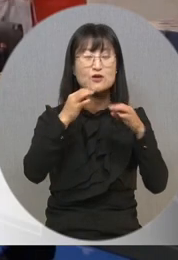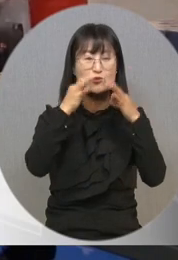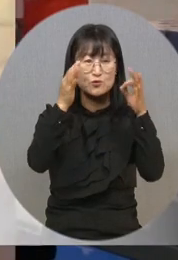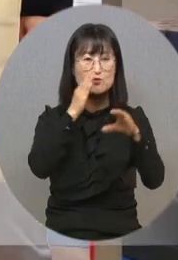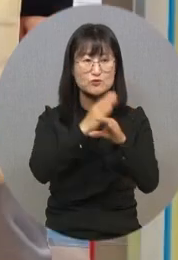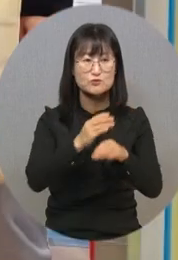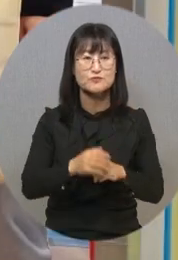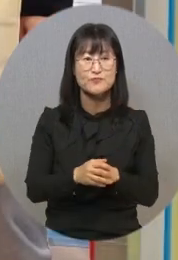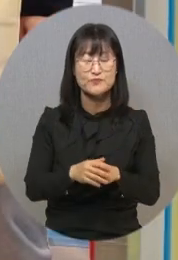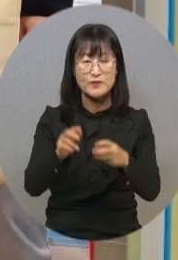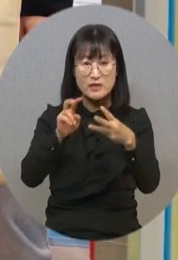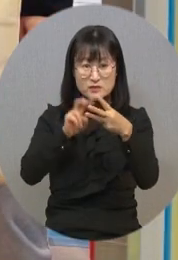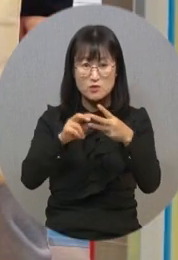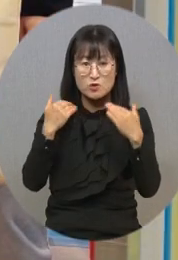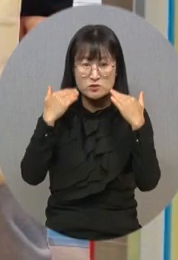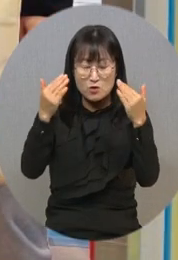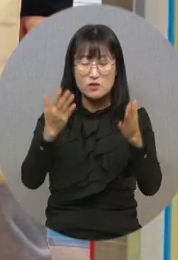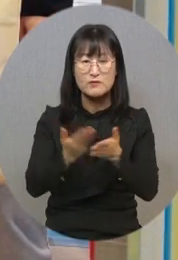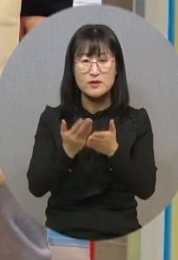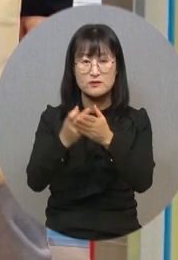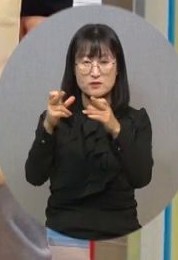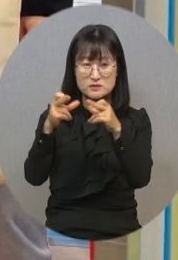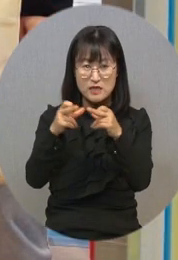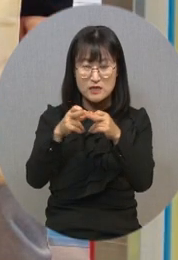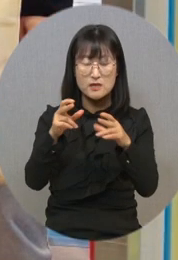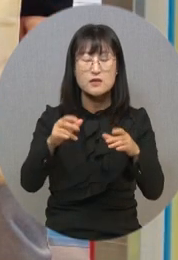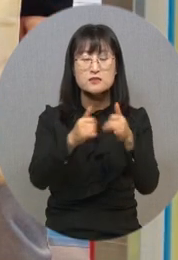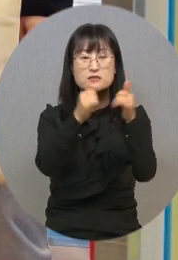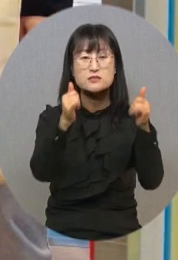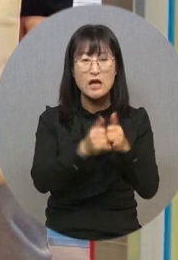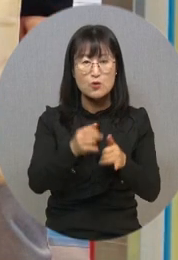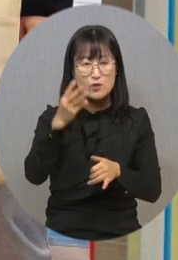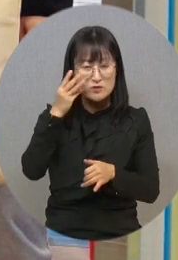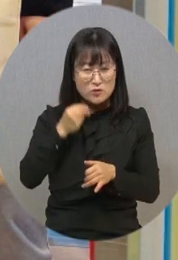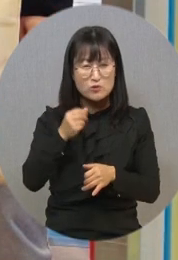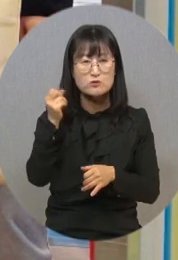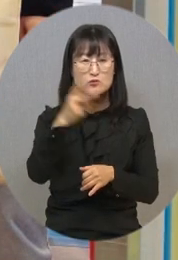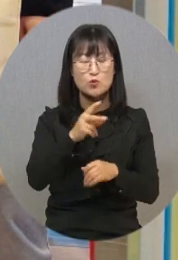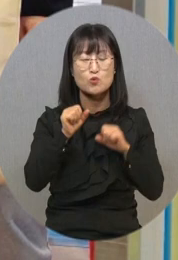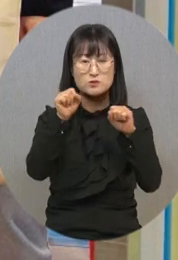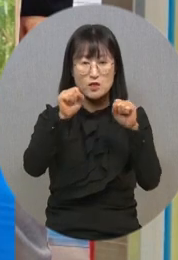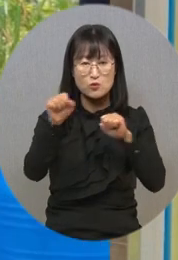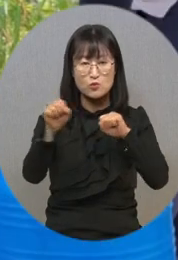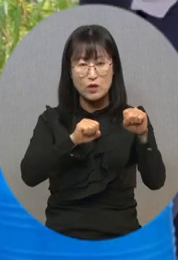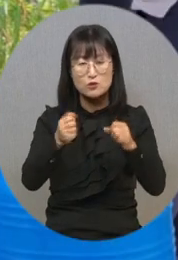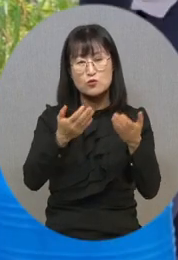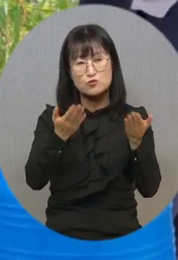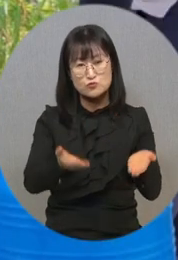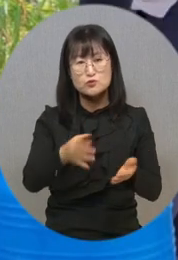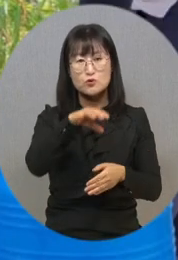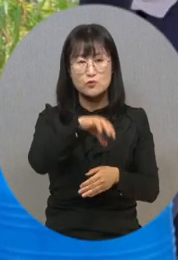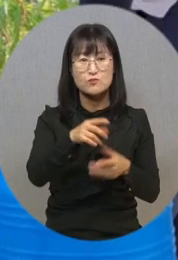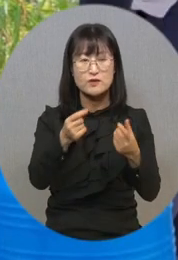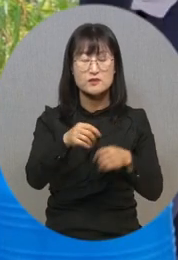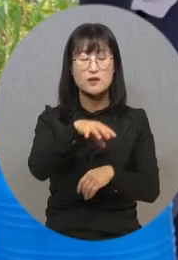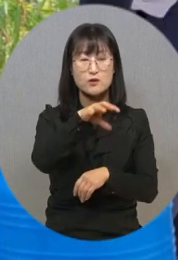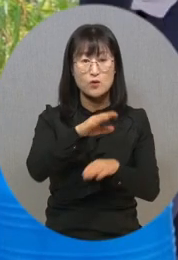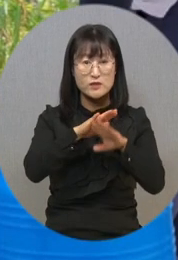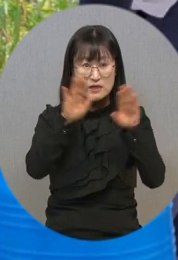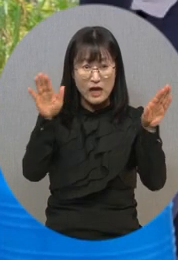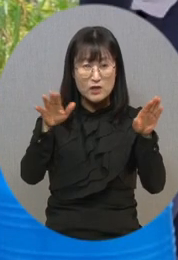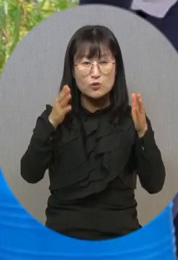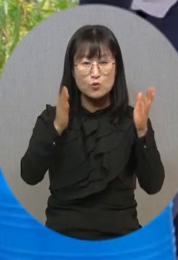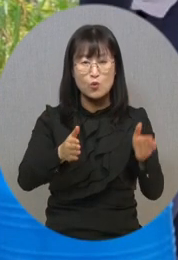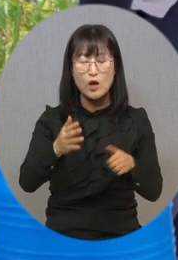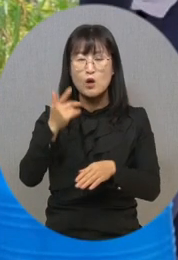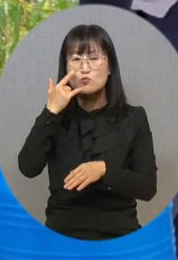센터는 성인발달장애인이 사회적응 훈련과 체육활동, 휴식을 할 수 있는 곳입니다. 이곳은 낮 동안